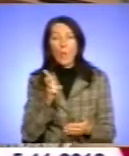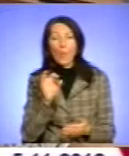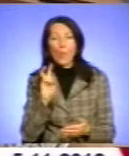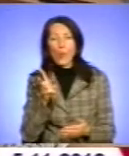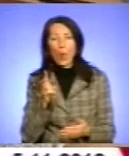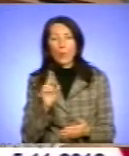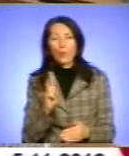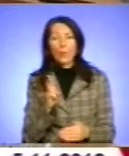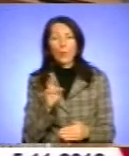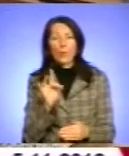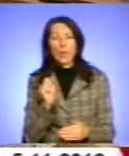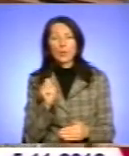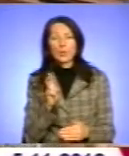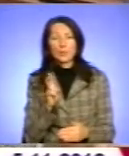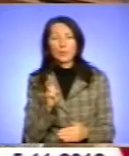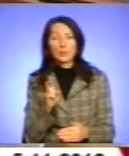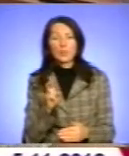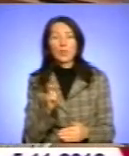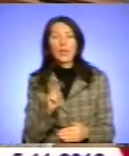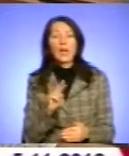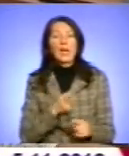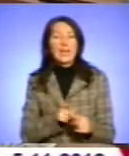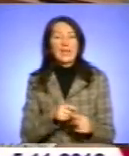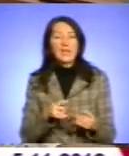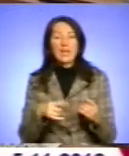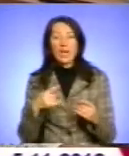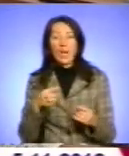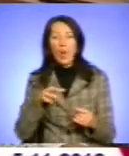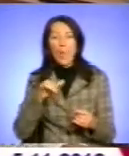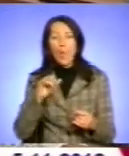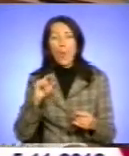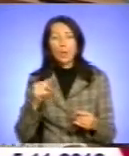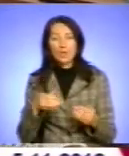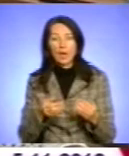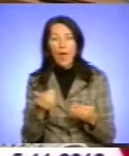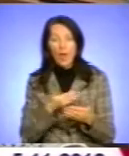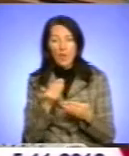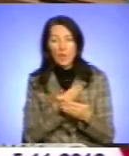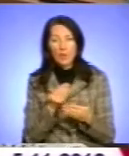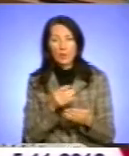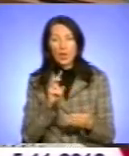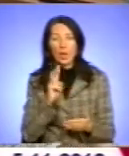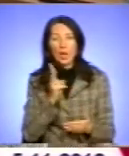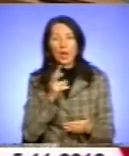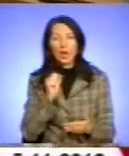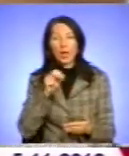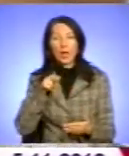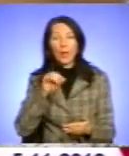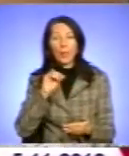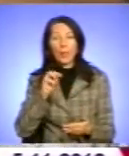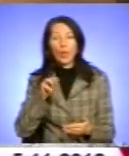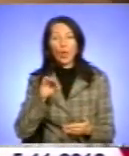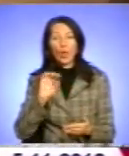Братс, Барбі. А такі мультфільми, наприклад, як Капітошка, ну, постривайте, дивишся такі мультфільми? Деколи.